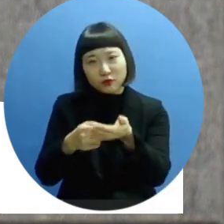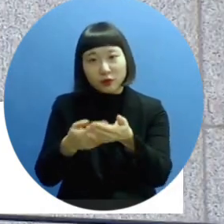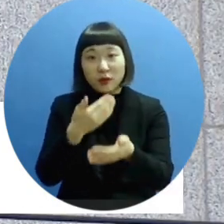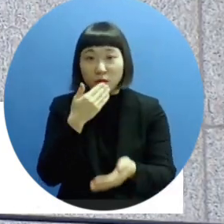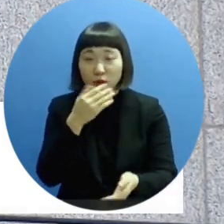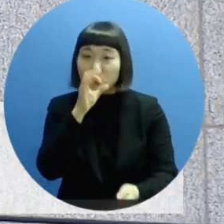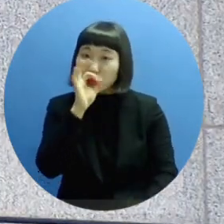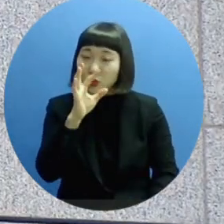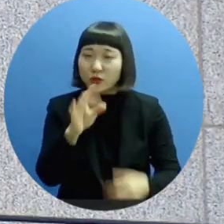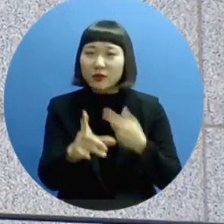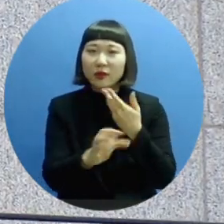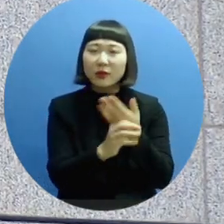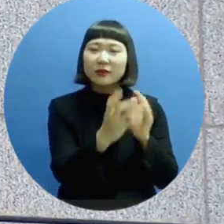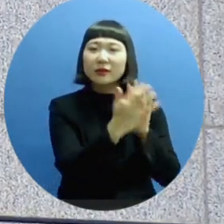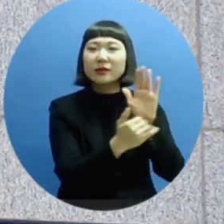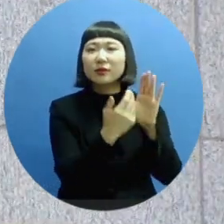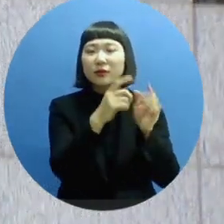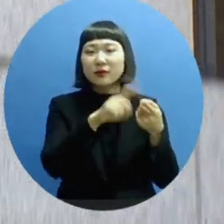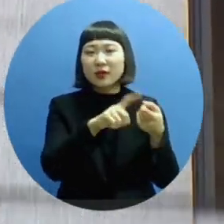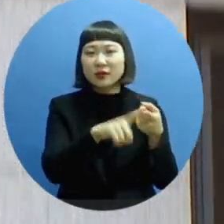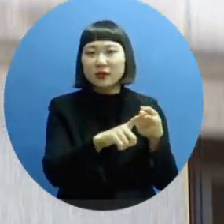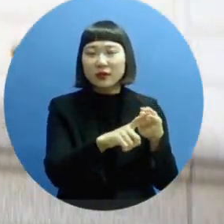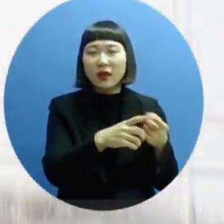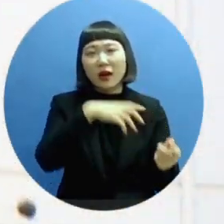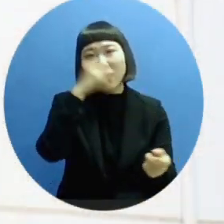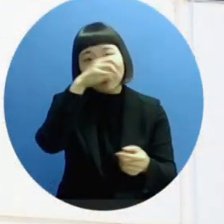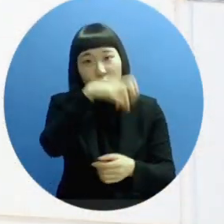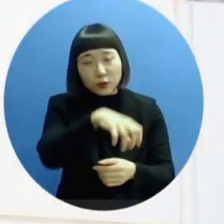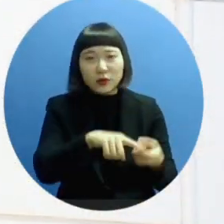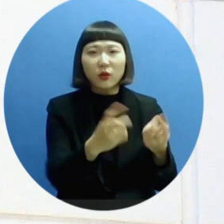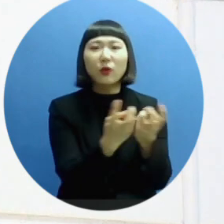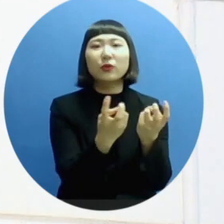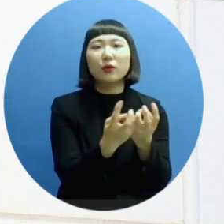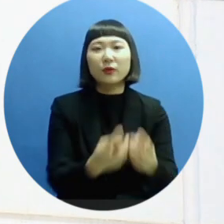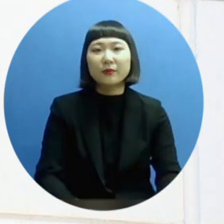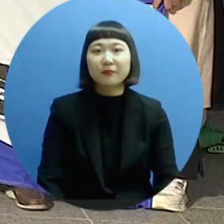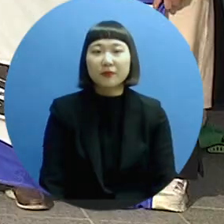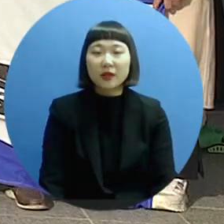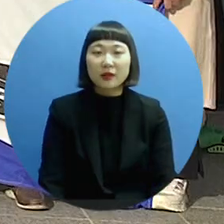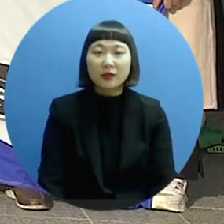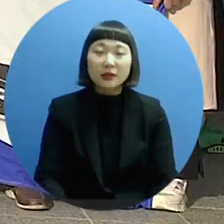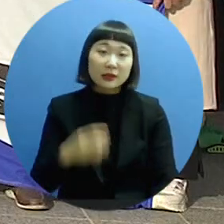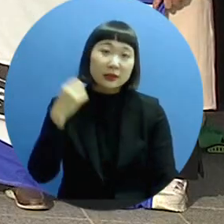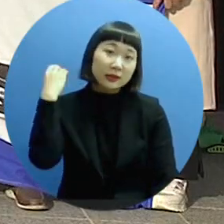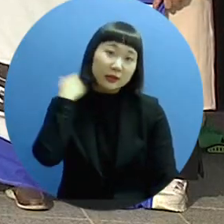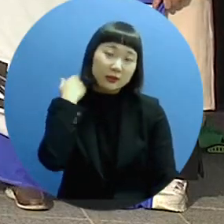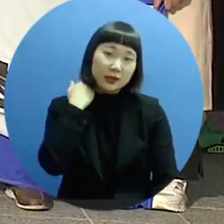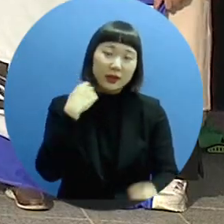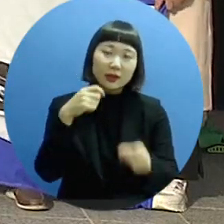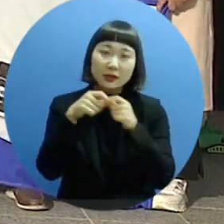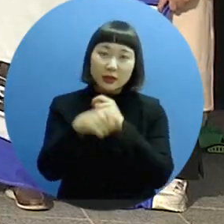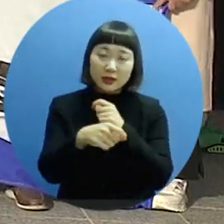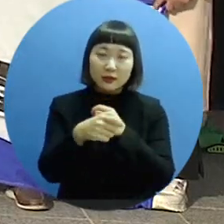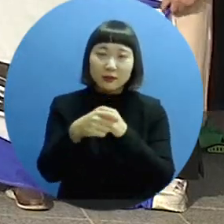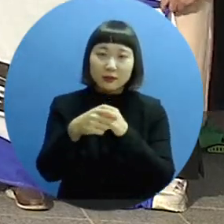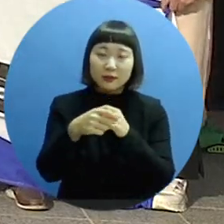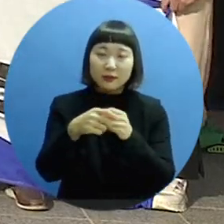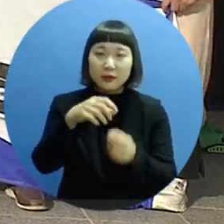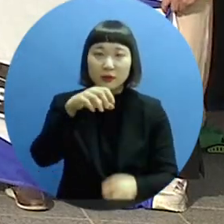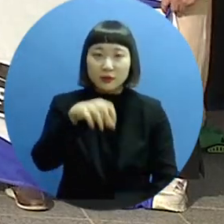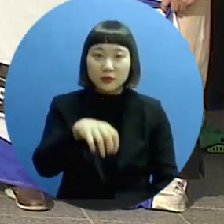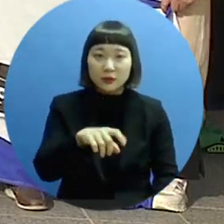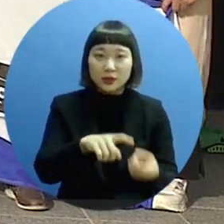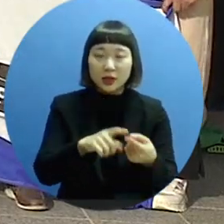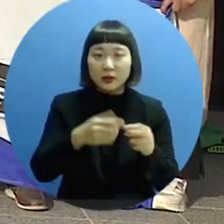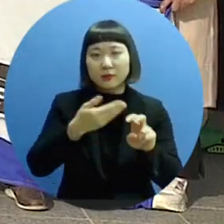늦어지는 현재 미추홀구에선 2천여 가구가 전세 사기 피해를 당한 것으로 추정되고 있습니다.